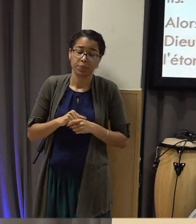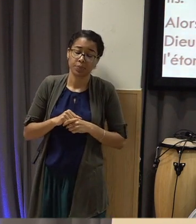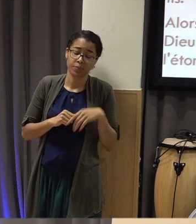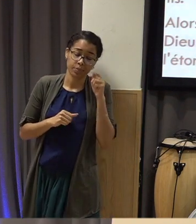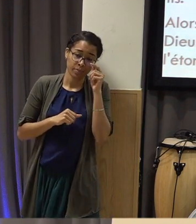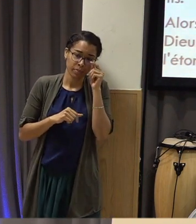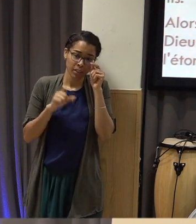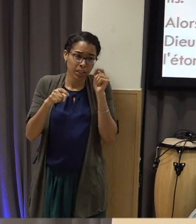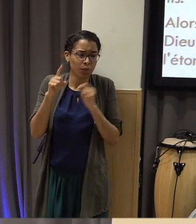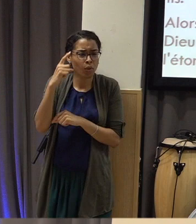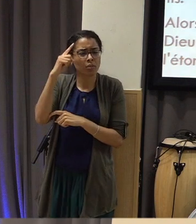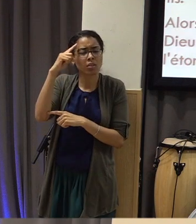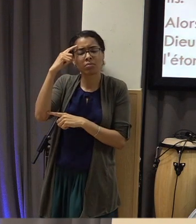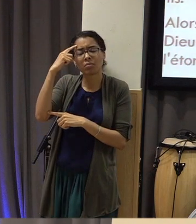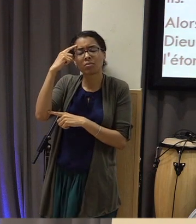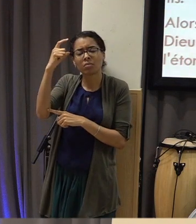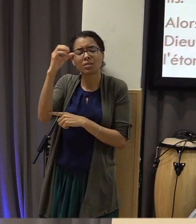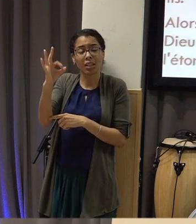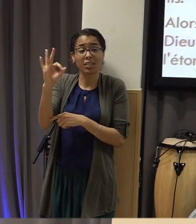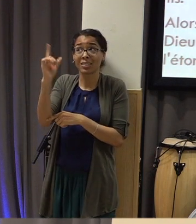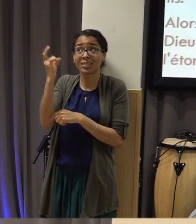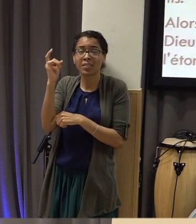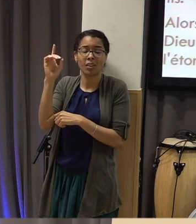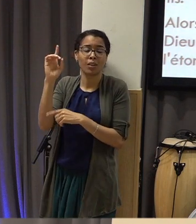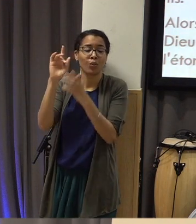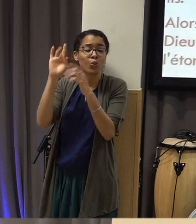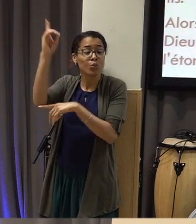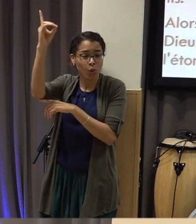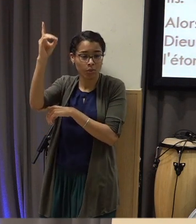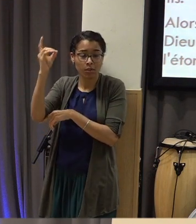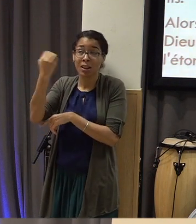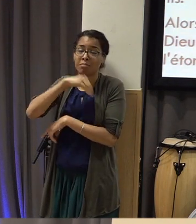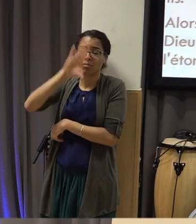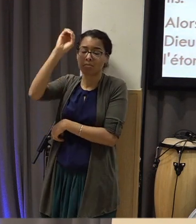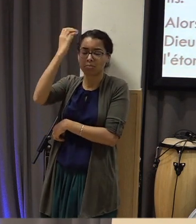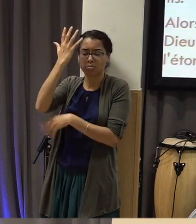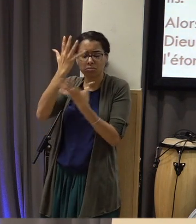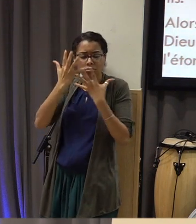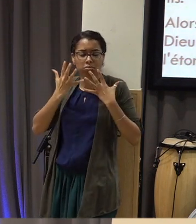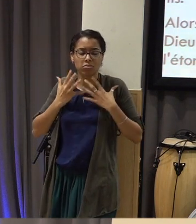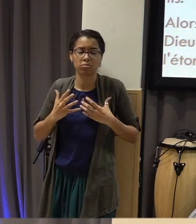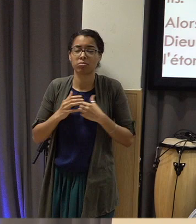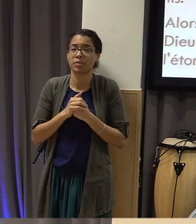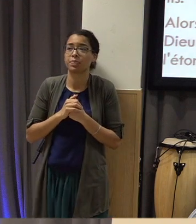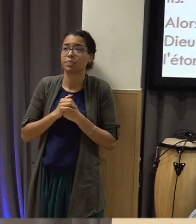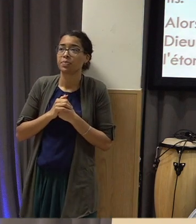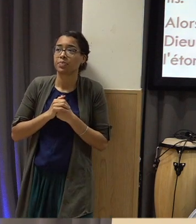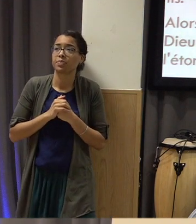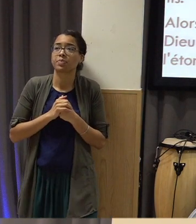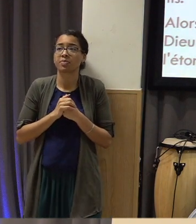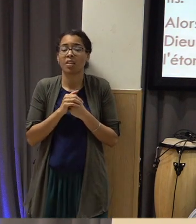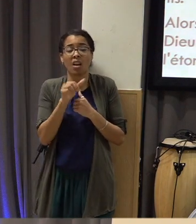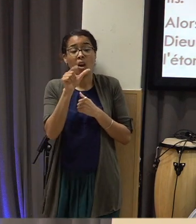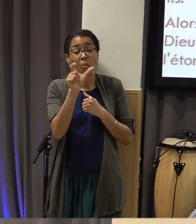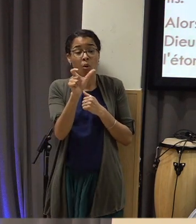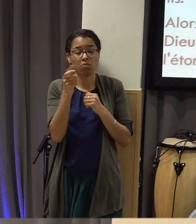remplis de la sagesse de Dieu par le Saint-Esprit. Et donc, dans le texte grec, le terme rendez à